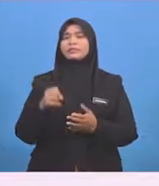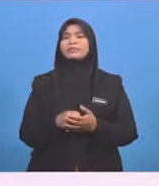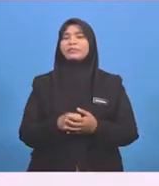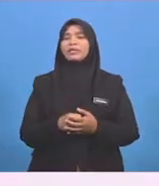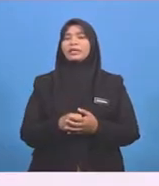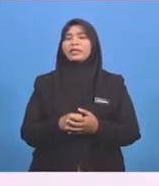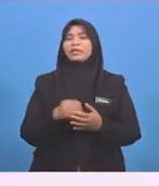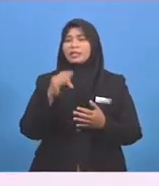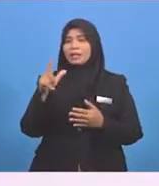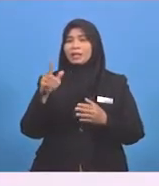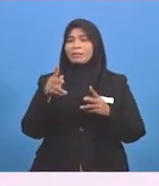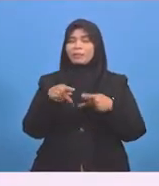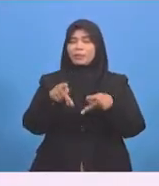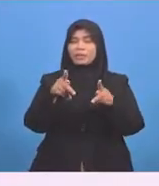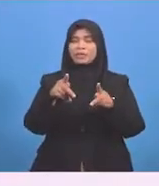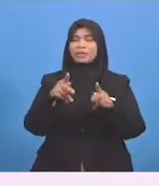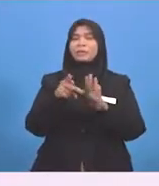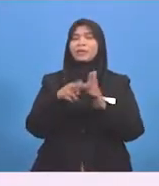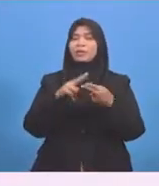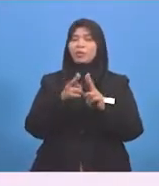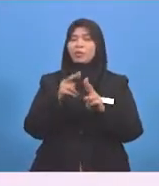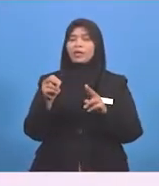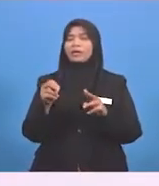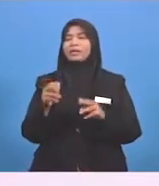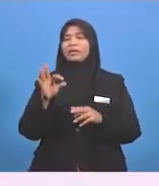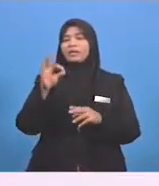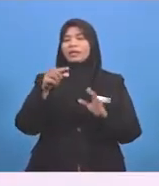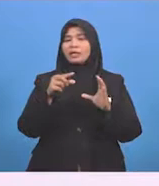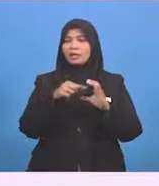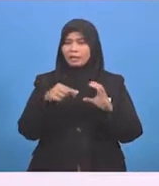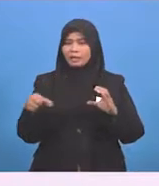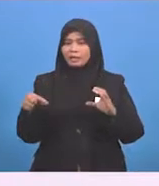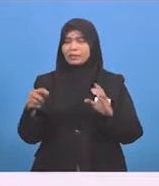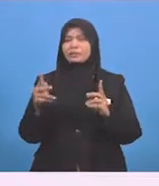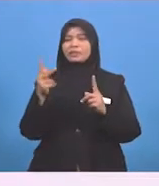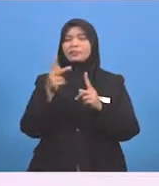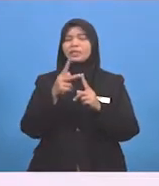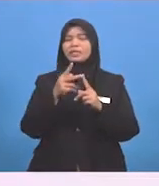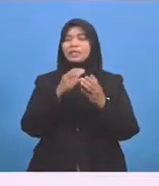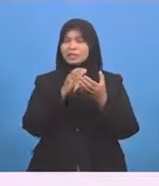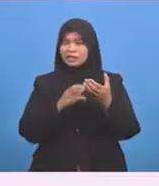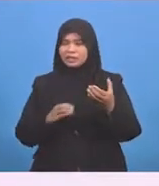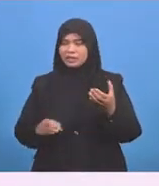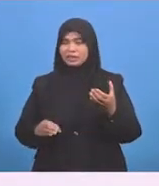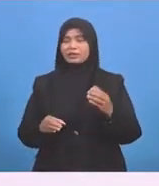Kondensasi adalah proses perubahan fasa gas ke fasa cecair.